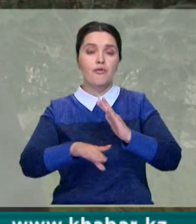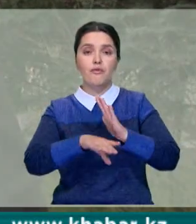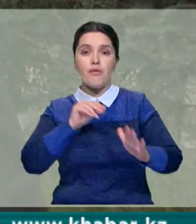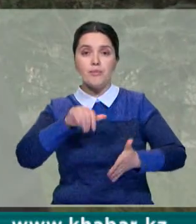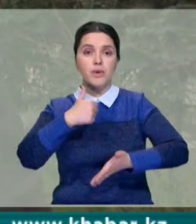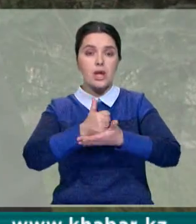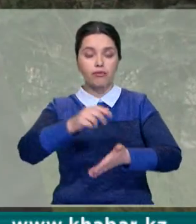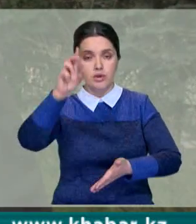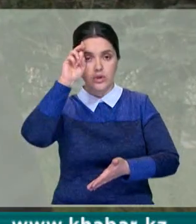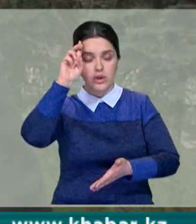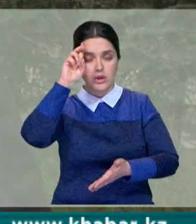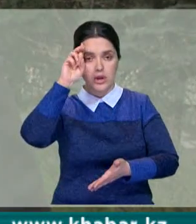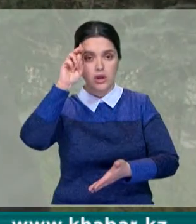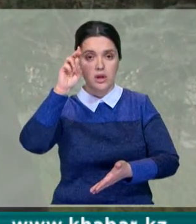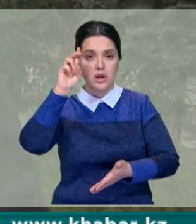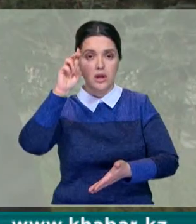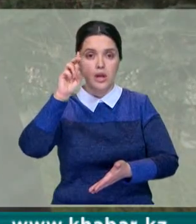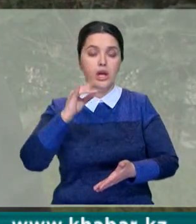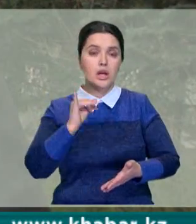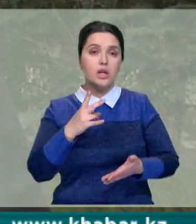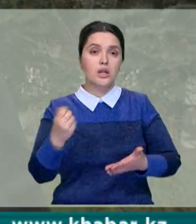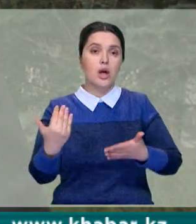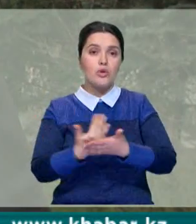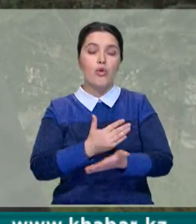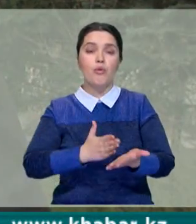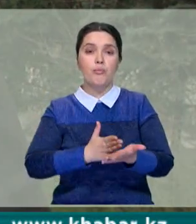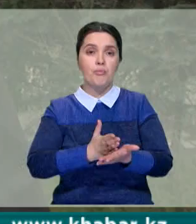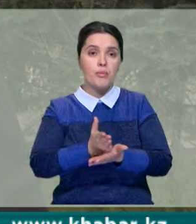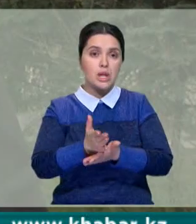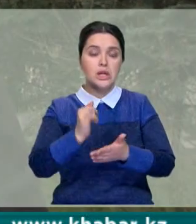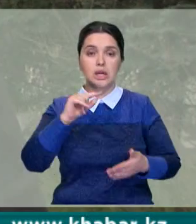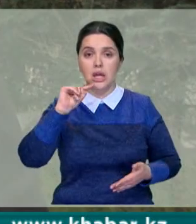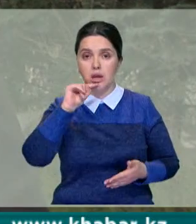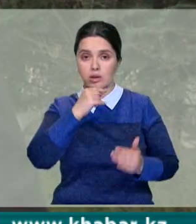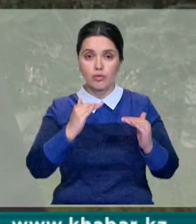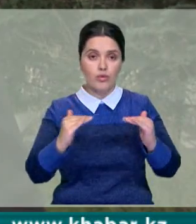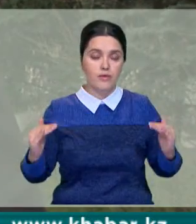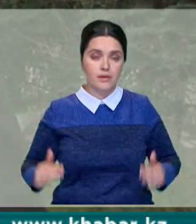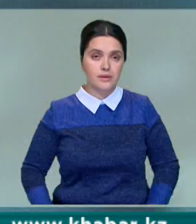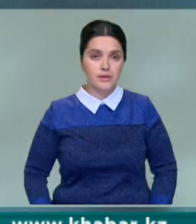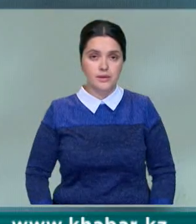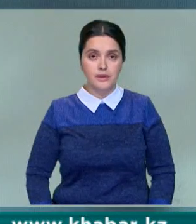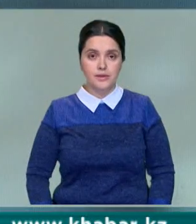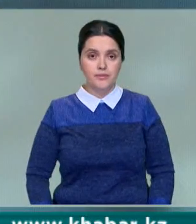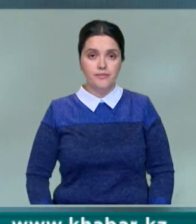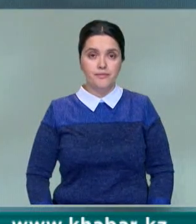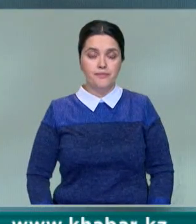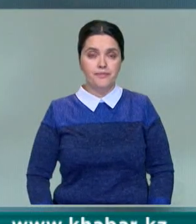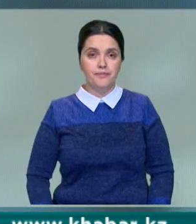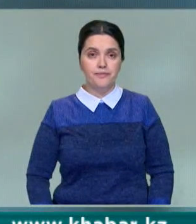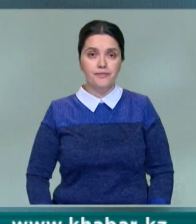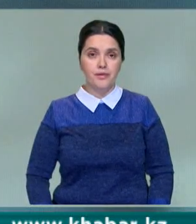с законно избранным президентом и выйти на новый политический и экономический уровень. К другим